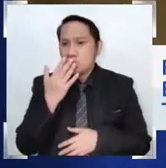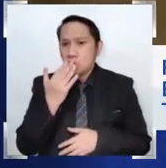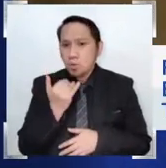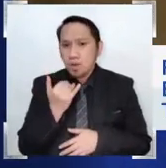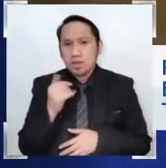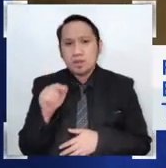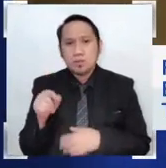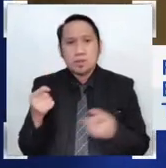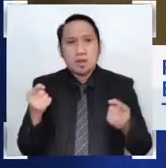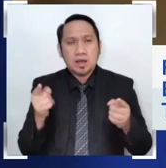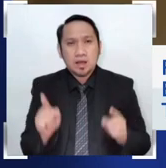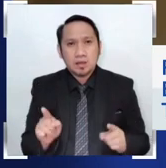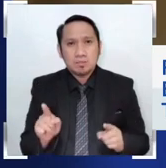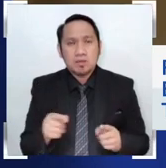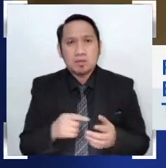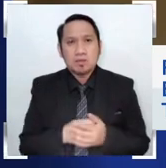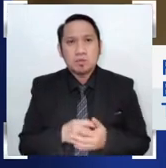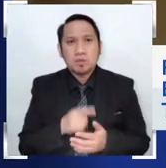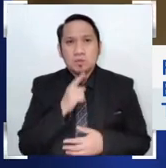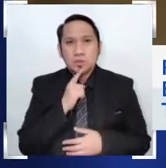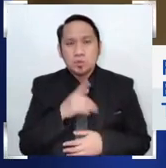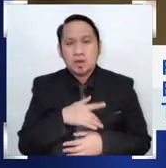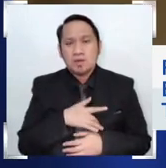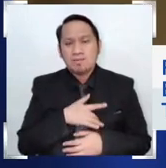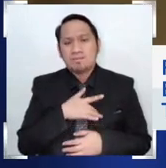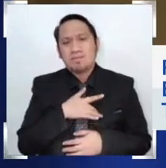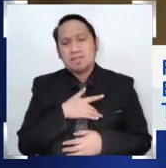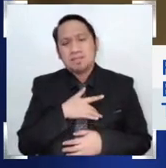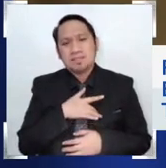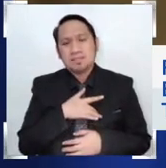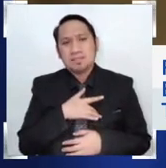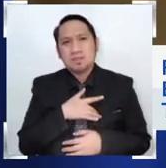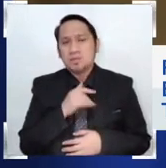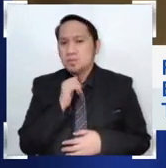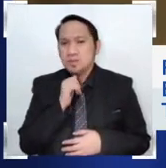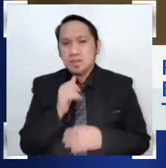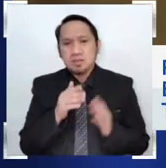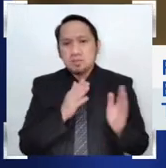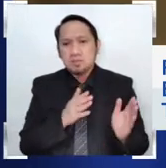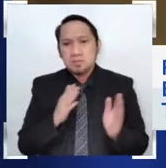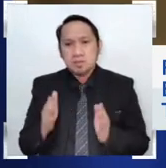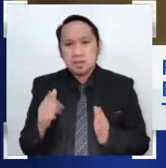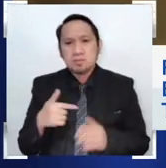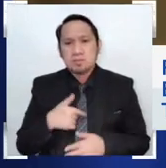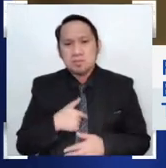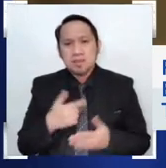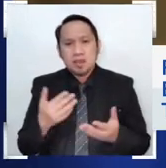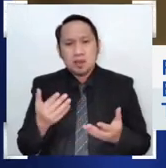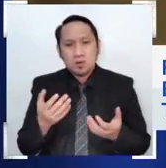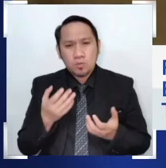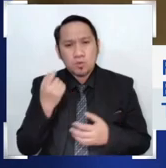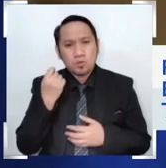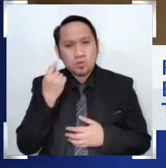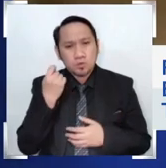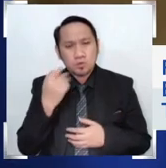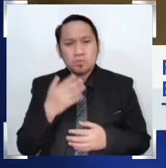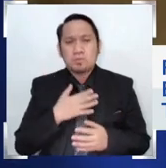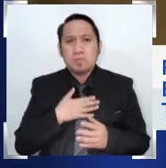Ang sarap sa pakiramdam kasi kahit ako, hindi ko na siya pinlano. Parang inintindi ko na lang yung role ko and kung